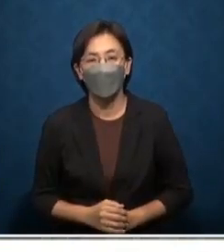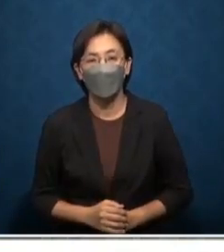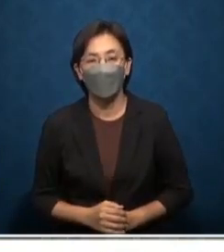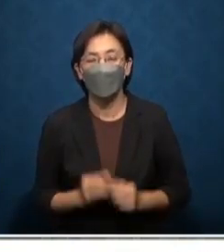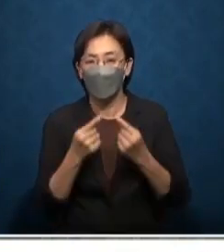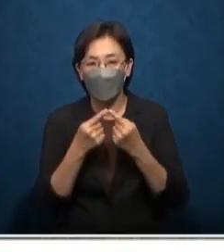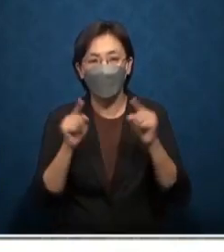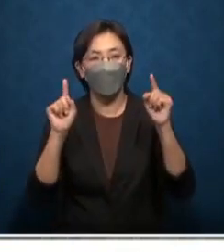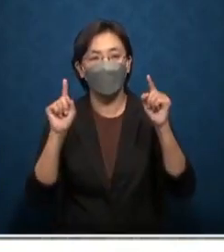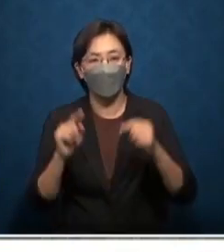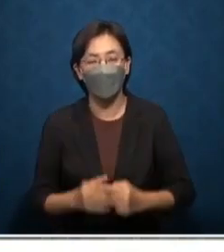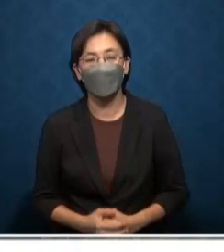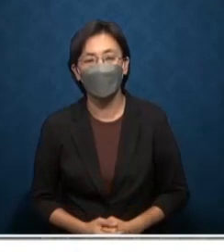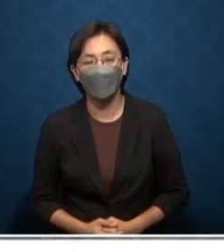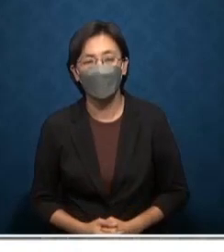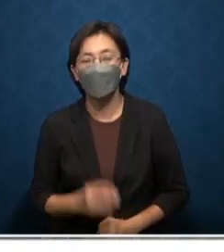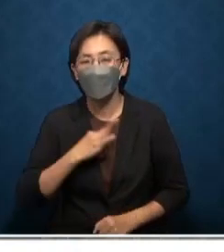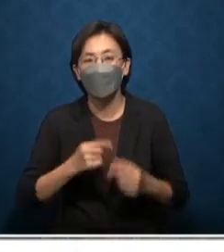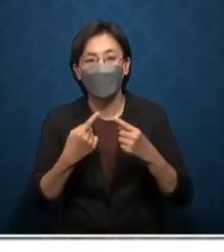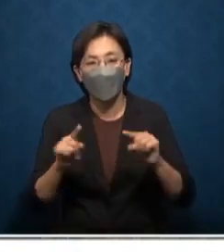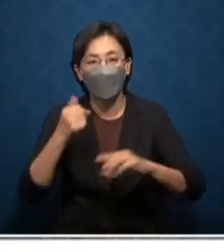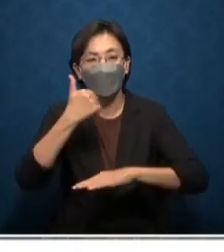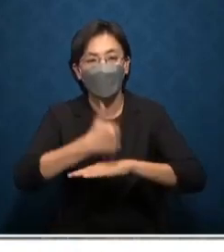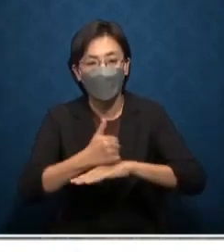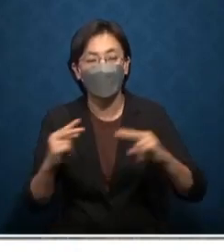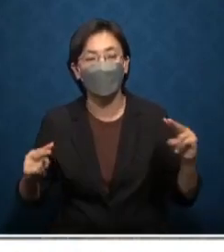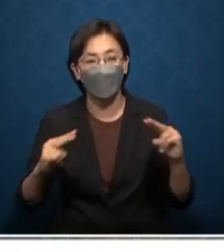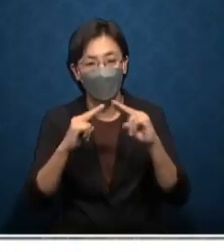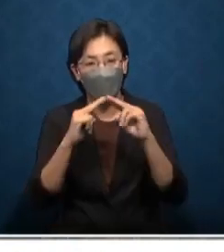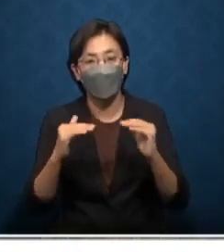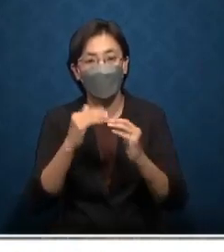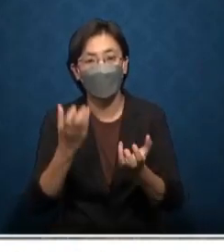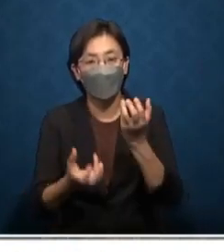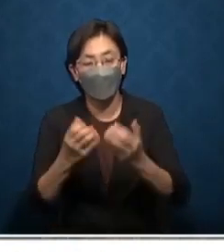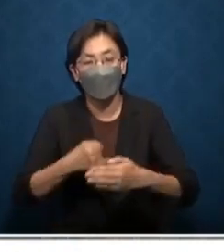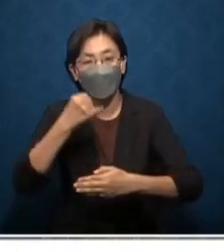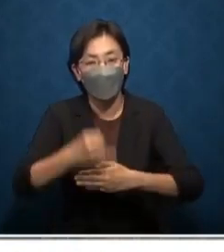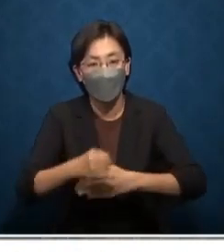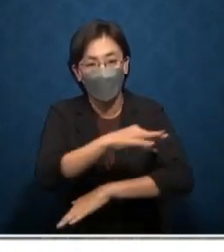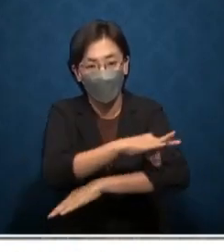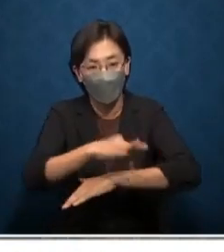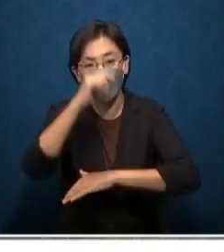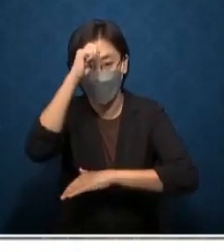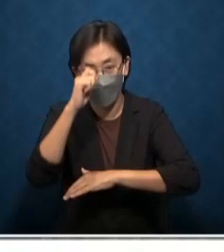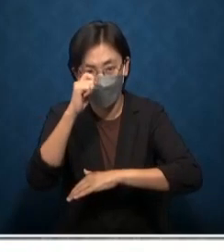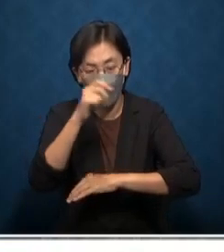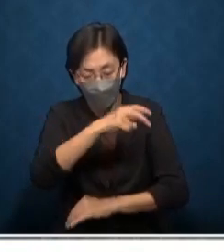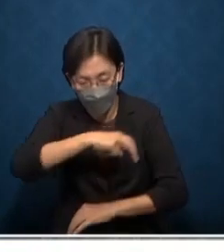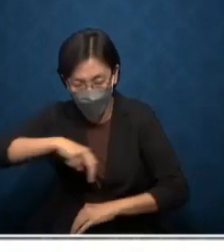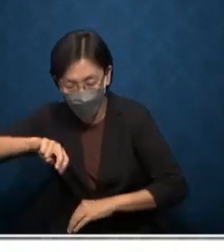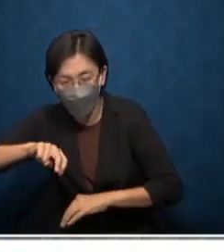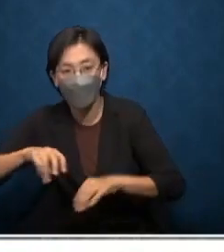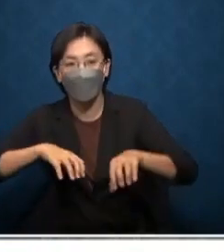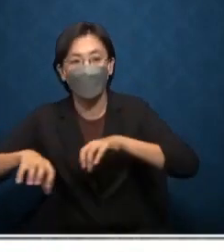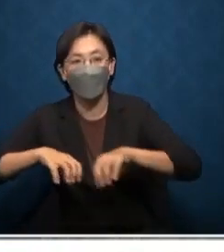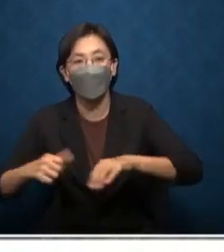แลกมากครับพอท่านรัฐมนตีสมสักรซึงจบต่างด้านวิศวะกรรมมาบริหารกระสว